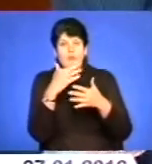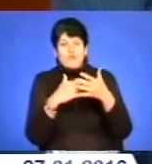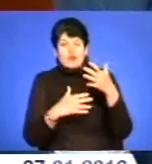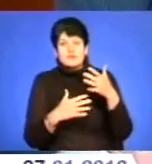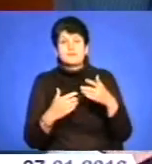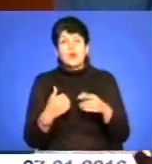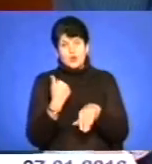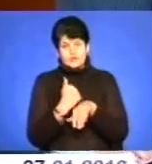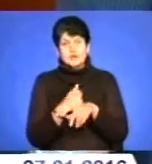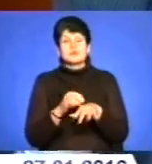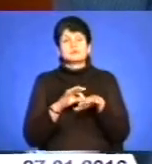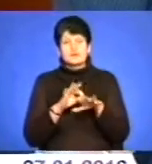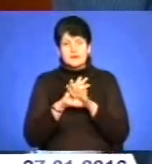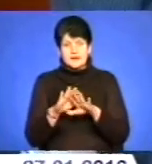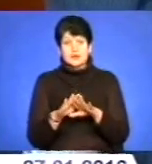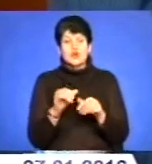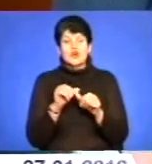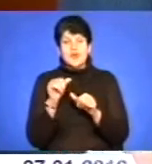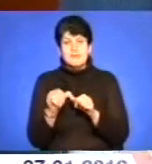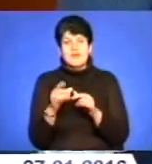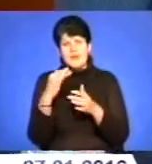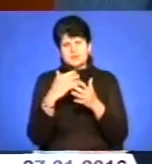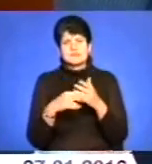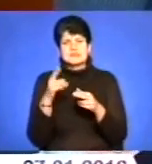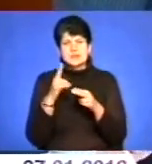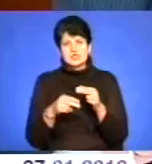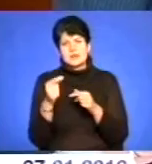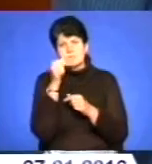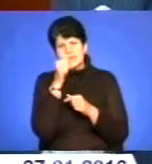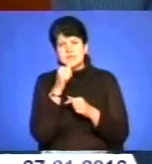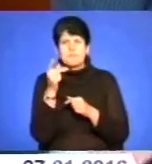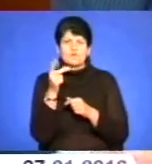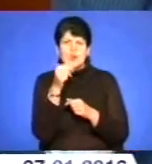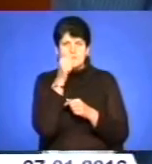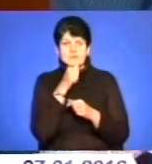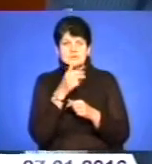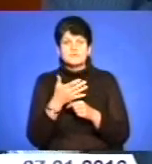Основні ми пройшли, там деякі речі, ми їх закінчимо на протязі якось місяця-півтора.